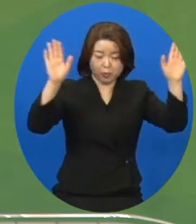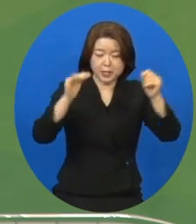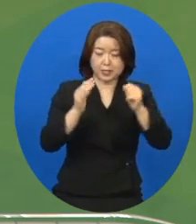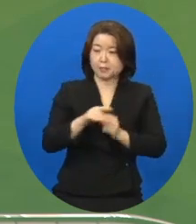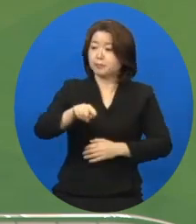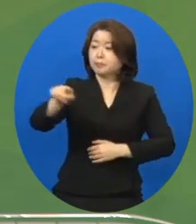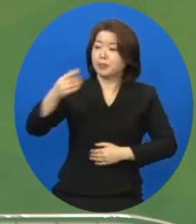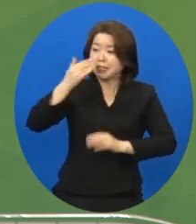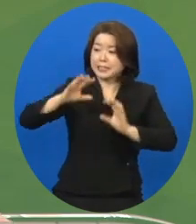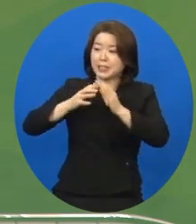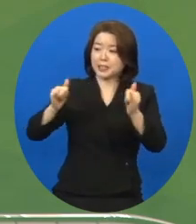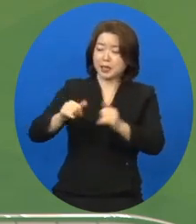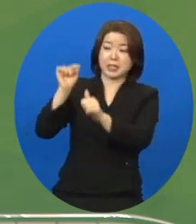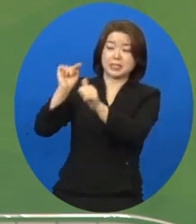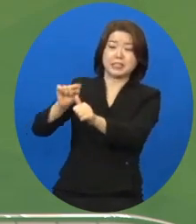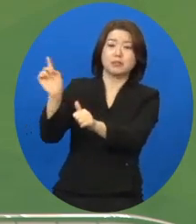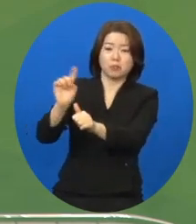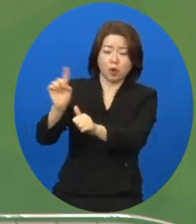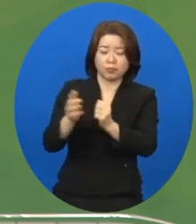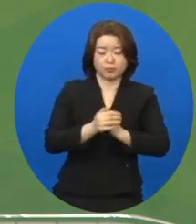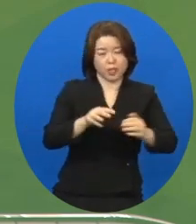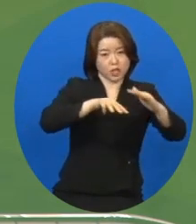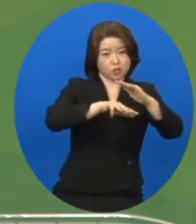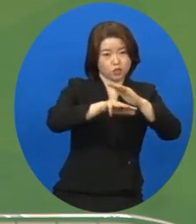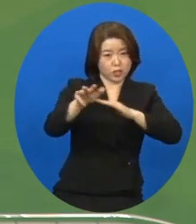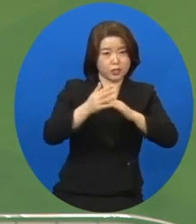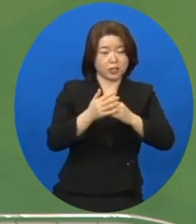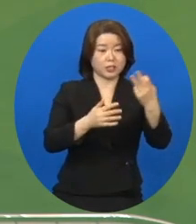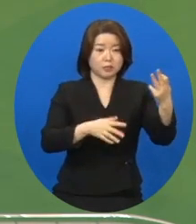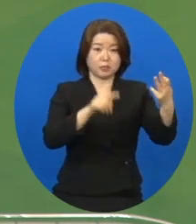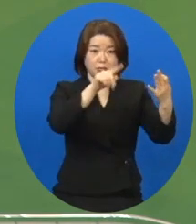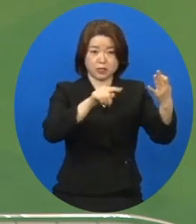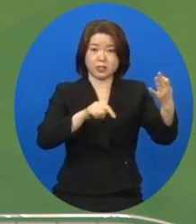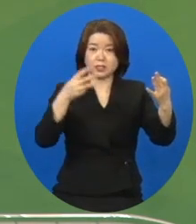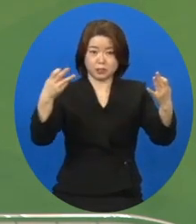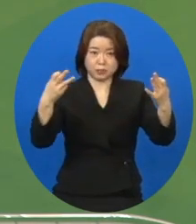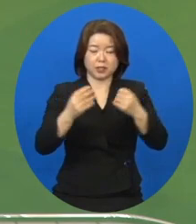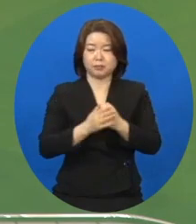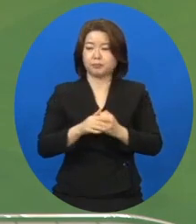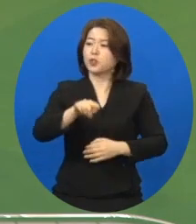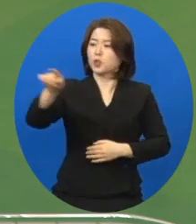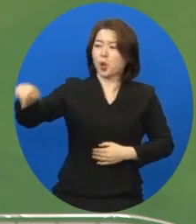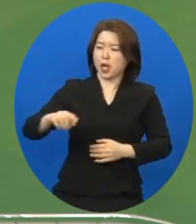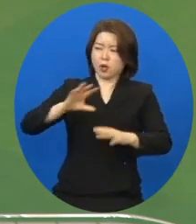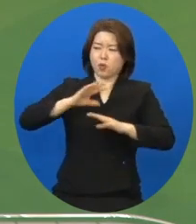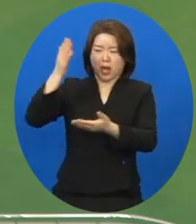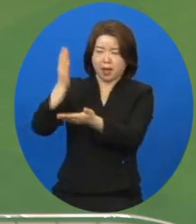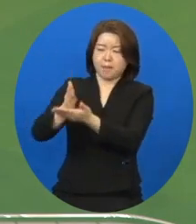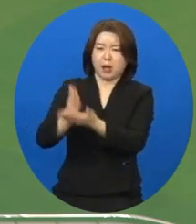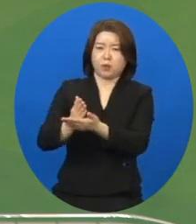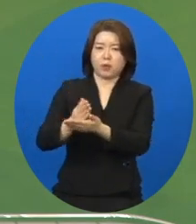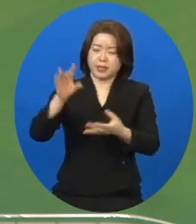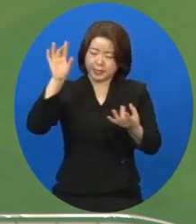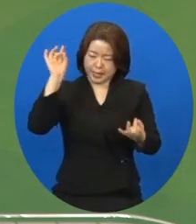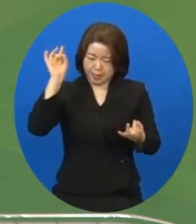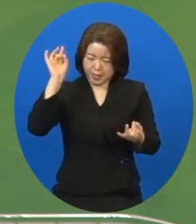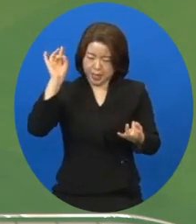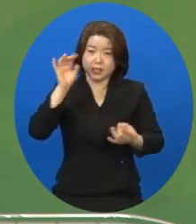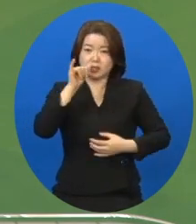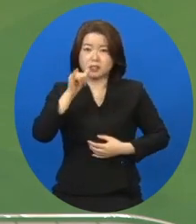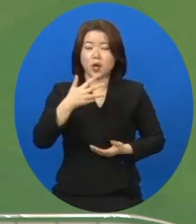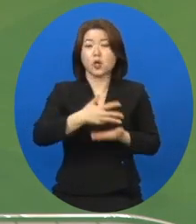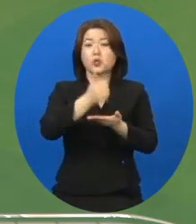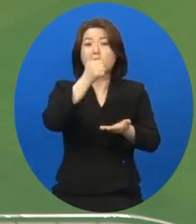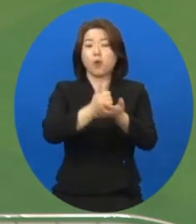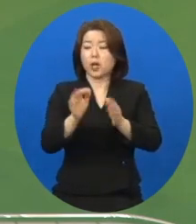지시했어요. 출애굽기 14장 13절에 너희는 두려워하지 말고 가만히 서서 여호와께서